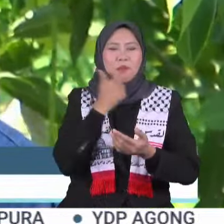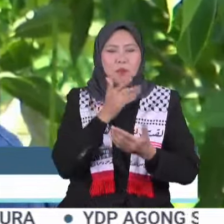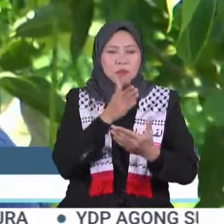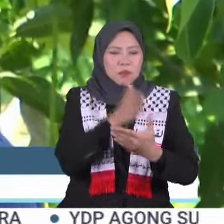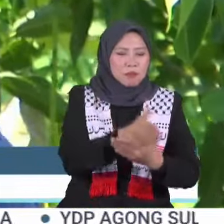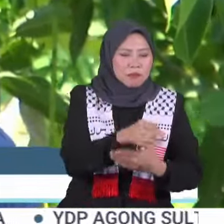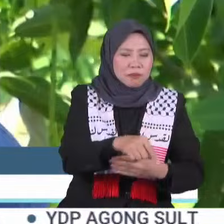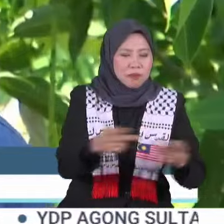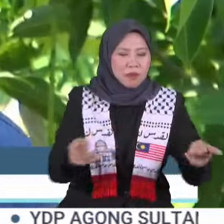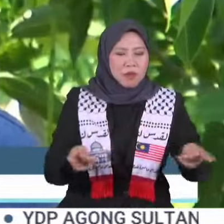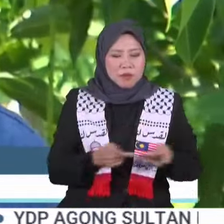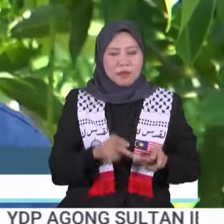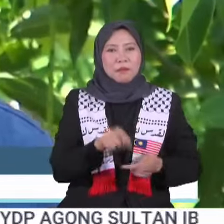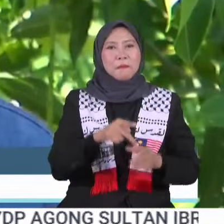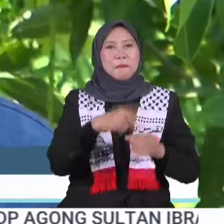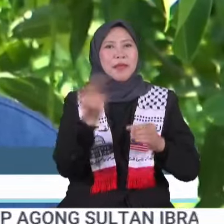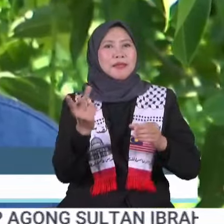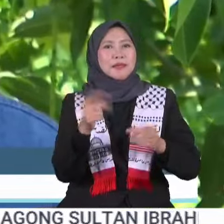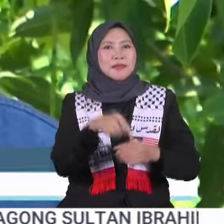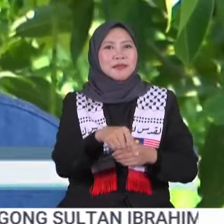padi. Tanaman padi itu ada satu